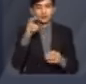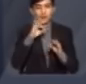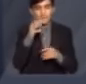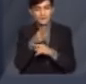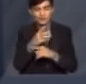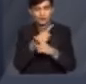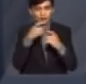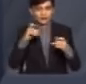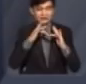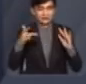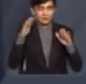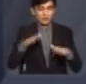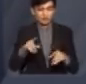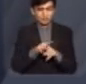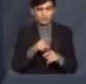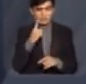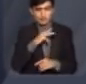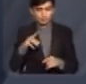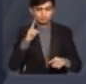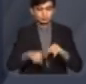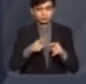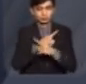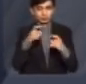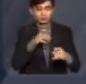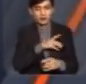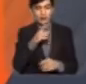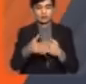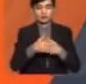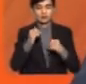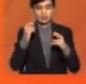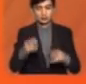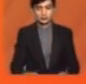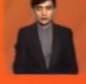разошлась по соцсетям считанные минуты что грозит нарушителям